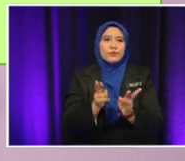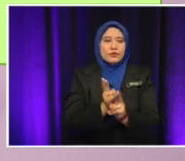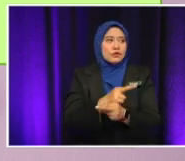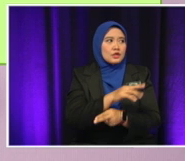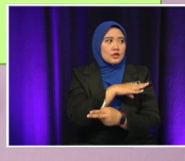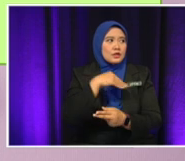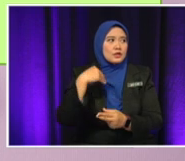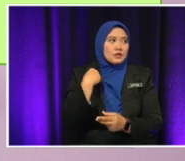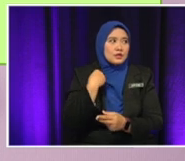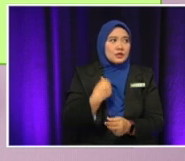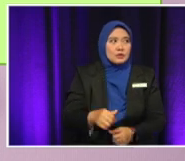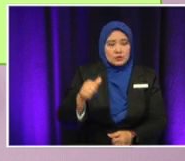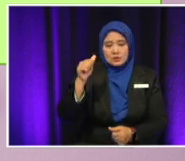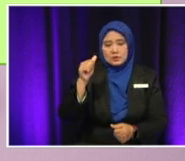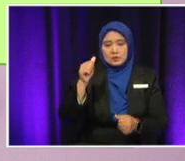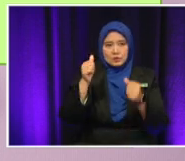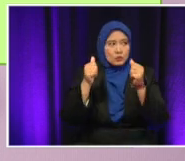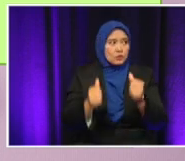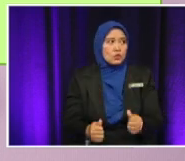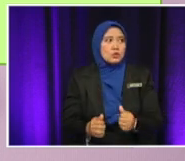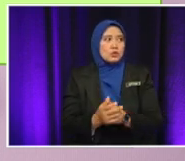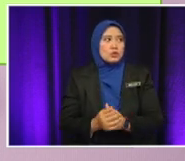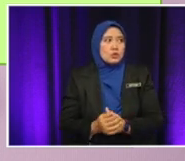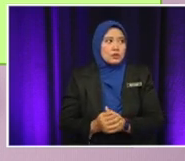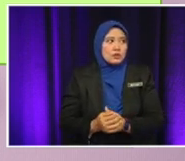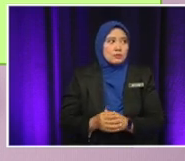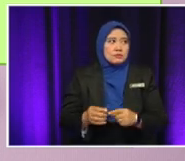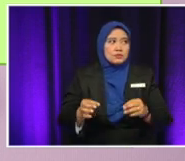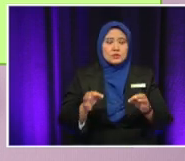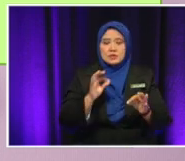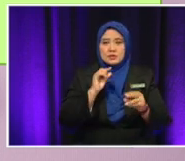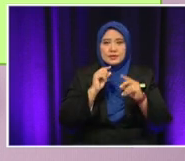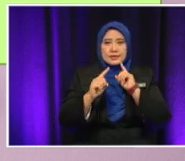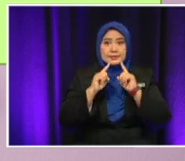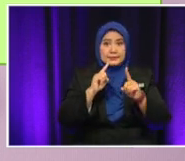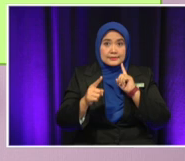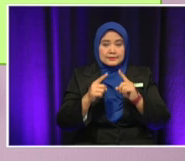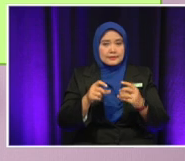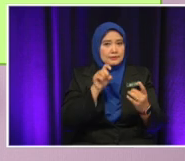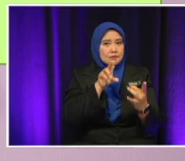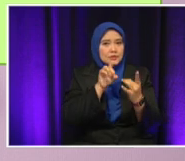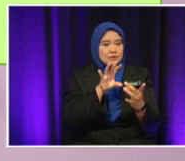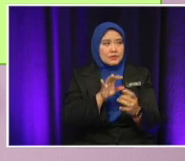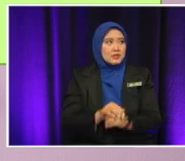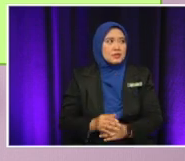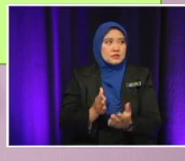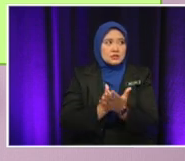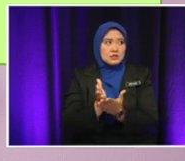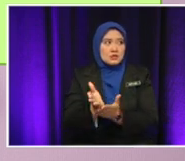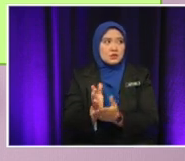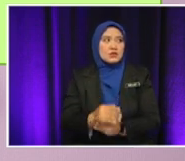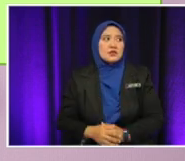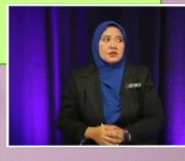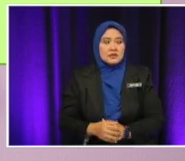pameran yang dijalankan di Museum atau galeri seni mereka bebas memilih lokasi pameran jadi jawaban yang diberi yang kamu